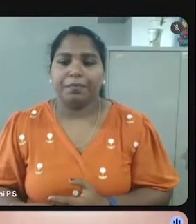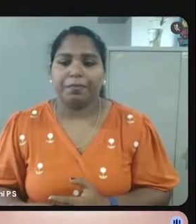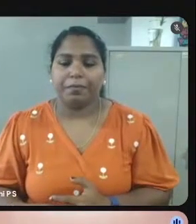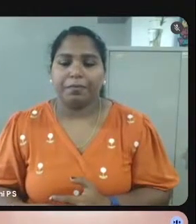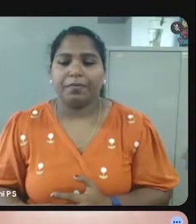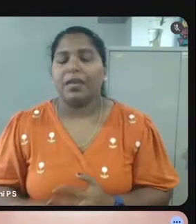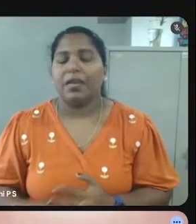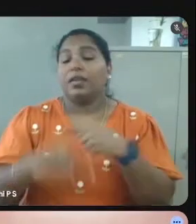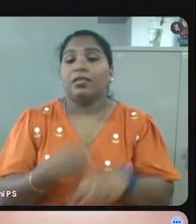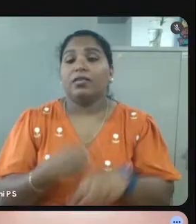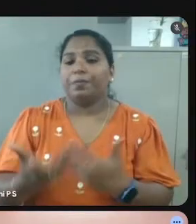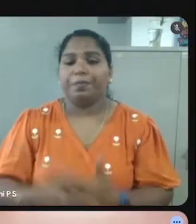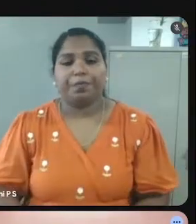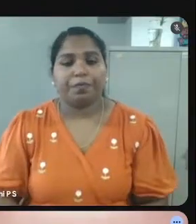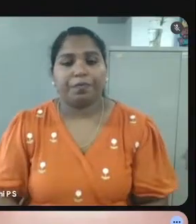അടുത്തതായി